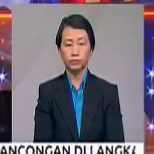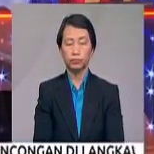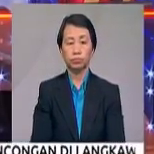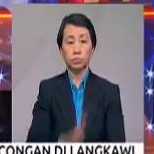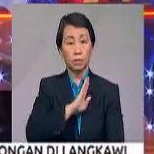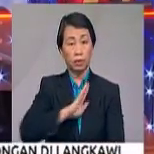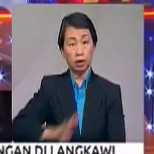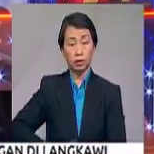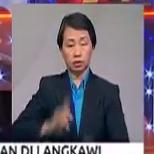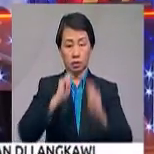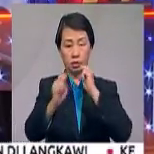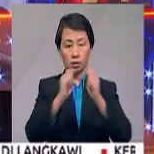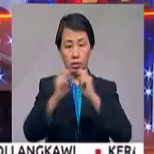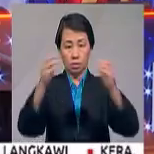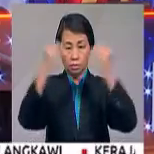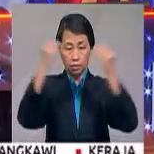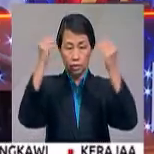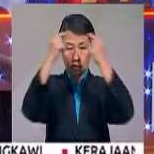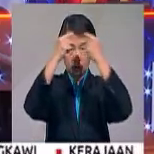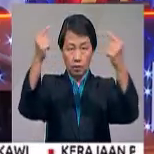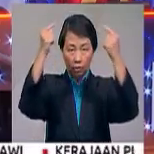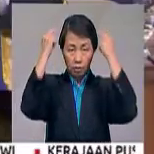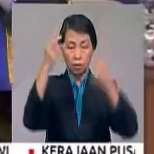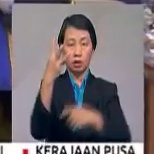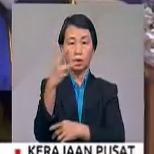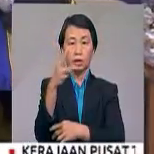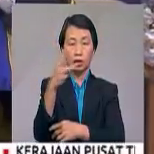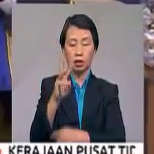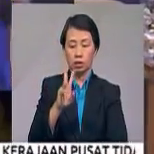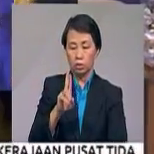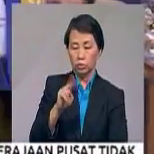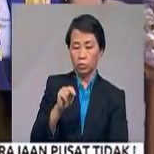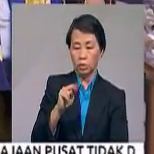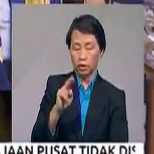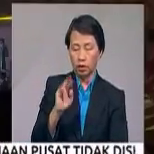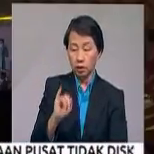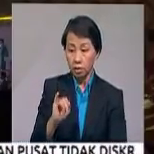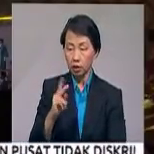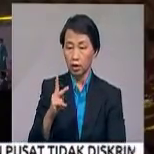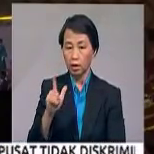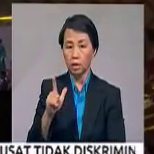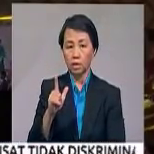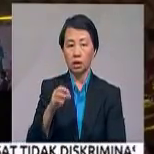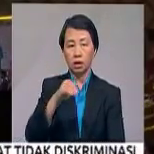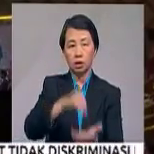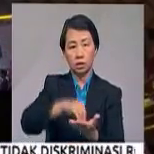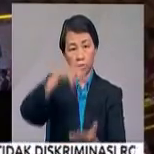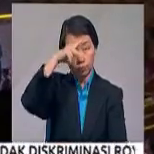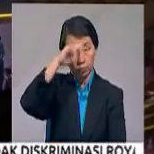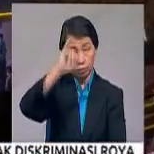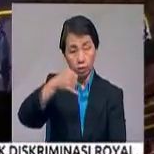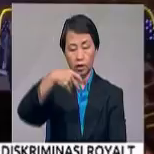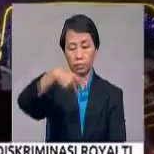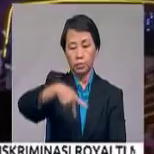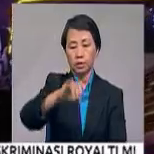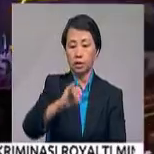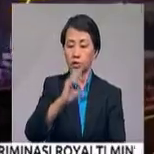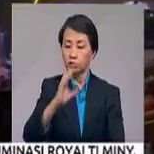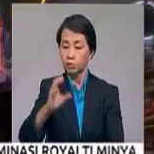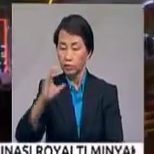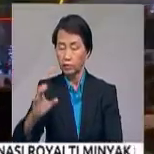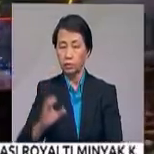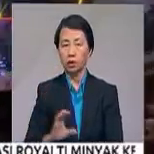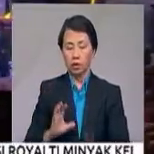Baginda bertitah pada majlis convocation ke-16 Uni KL di Pusat Konvensyen Antarabangsa Putrajaya PICC.